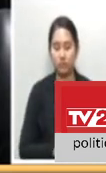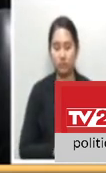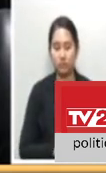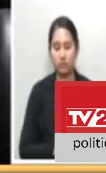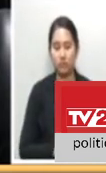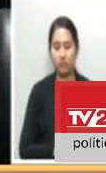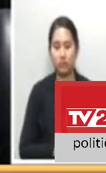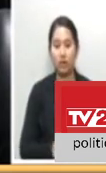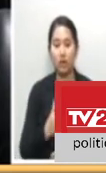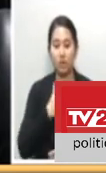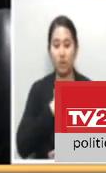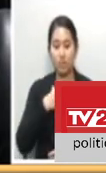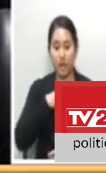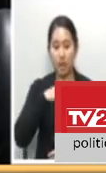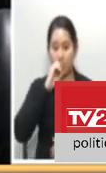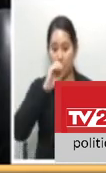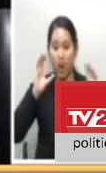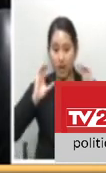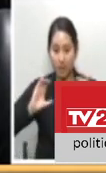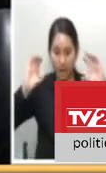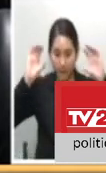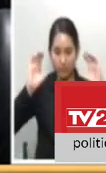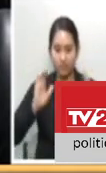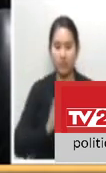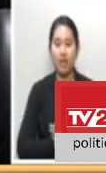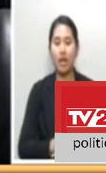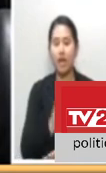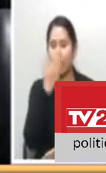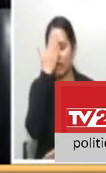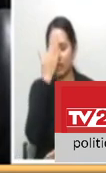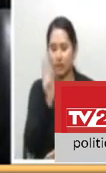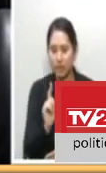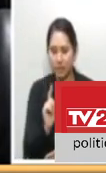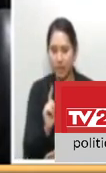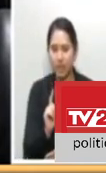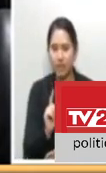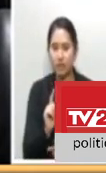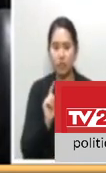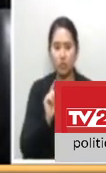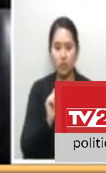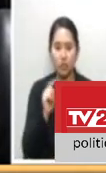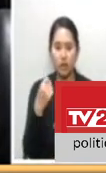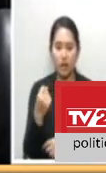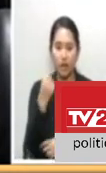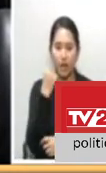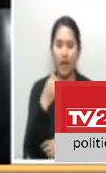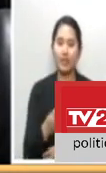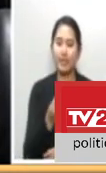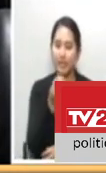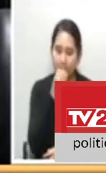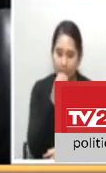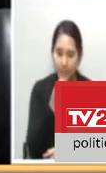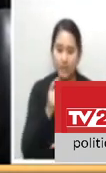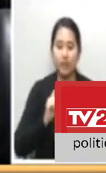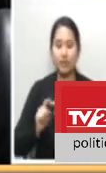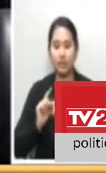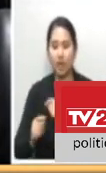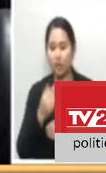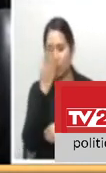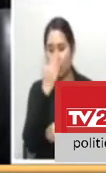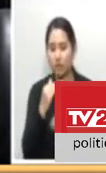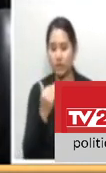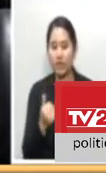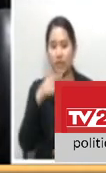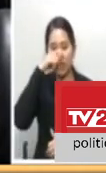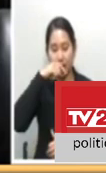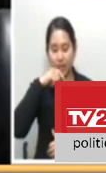ผมอยากบอกทางรัฐบาลว่าทำไมรัฐบาลไม่สร้างความมั่นคงทางอาหารเพราะประเทศไทยเป็นประเทศเกษตร